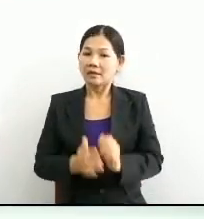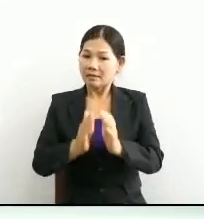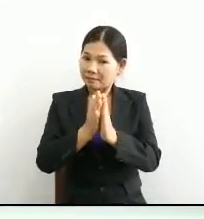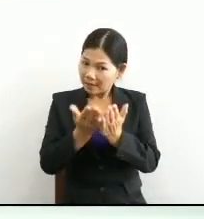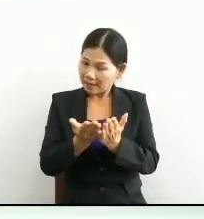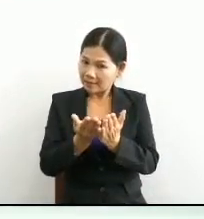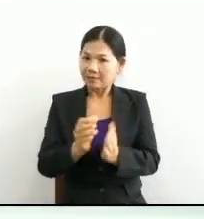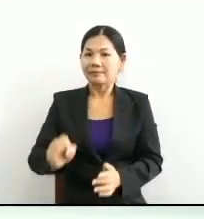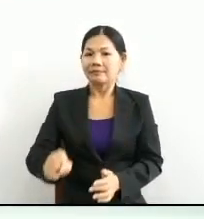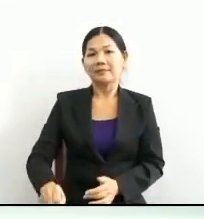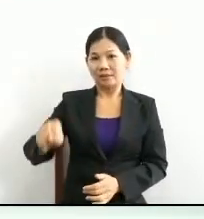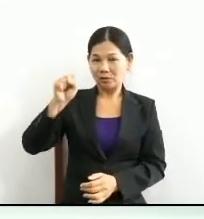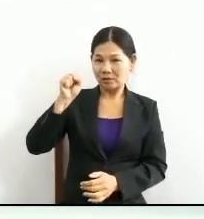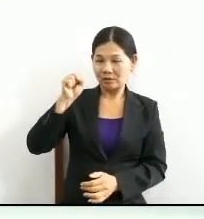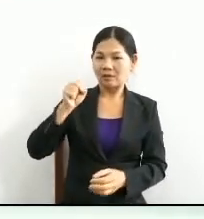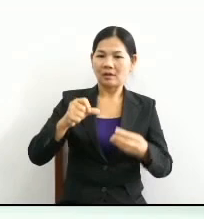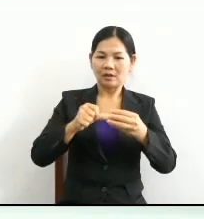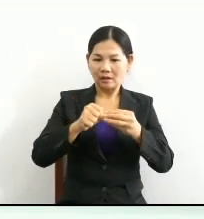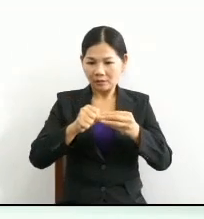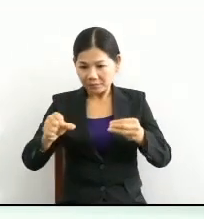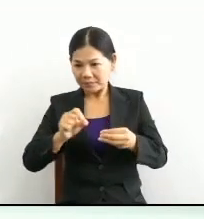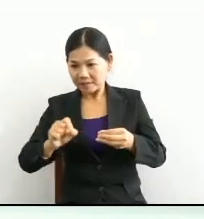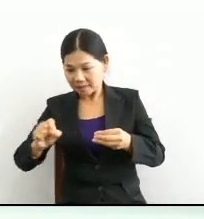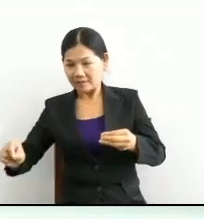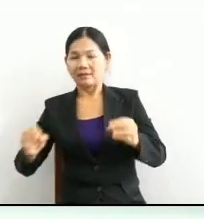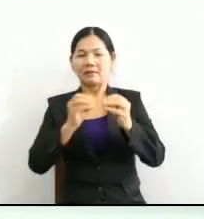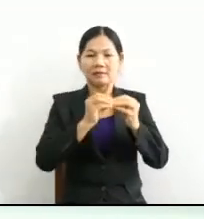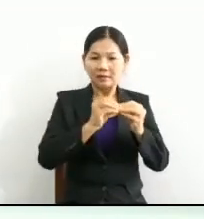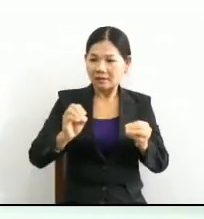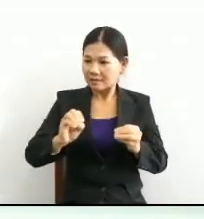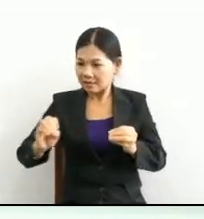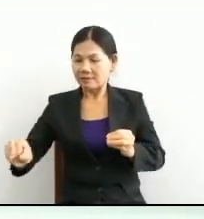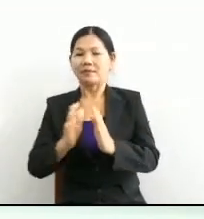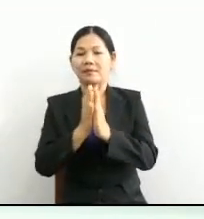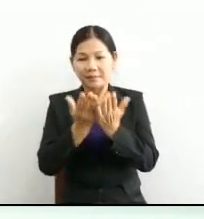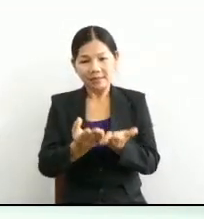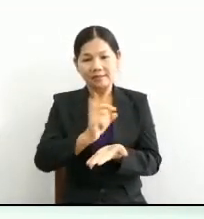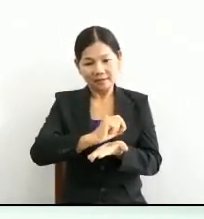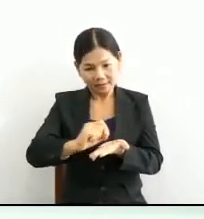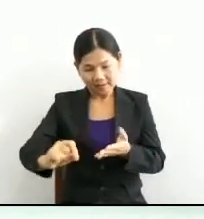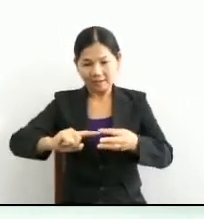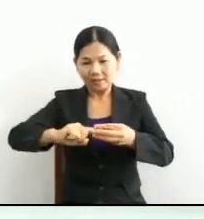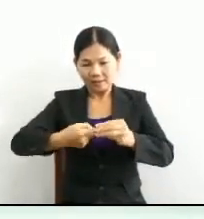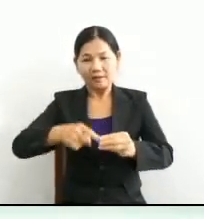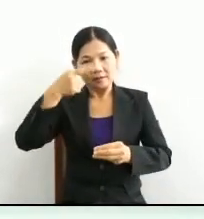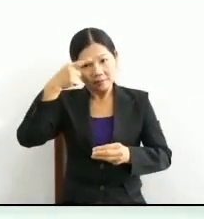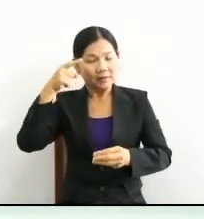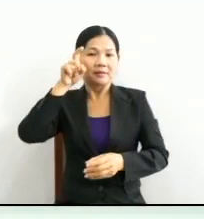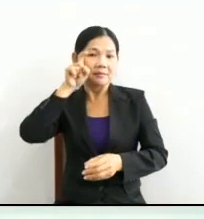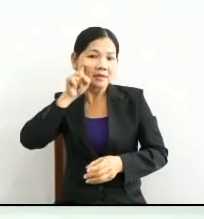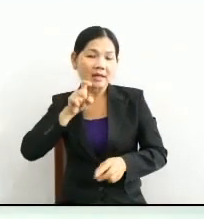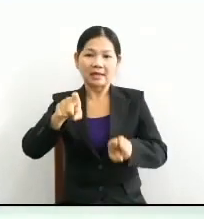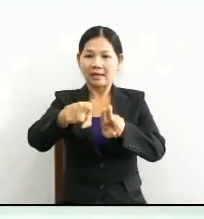cứ, đá chân nuôn, phớt, đi xó, dịp hơi sạc xế, khắp ai đáy, cho lốp bằng